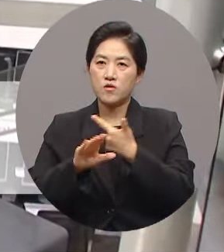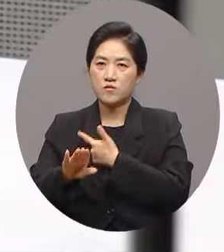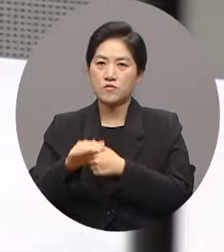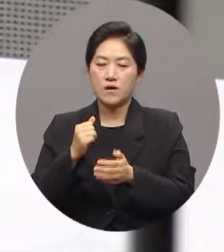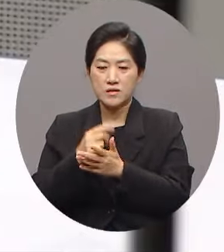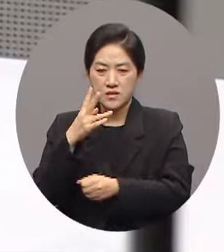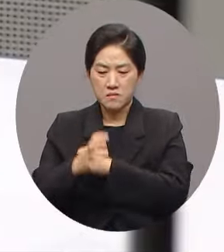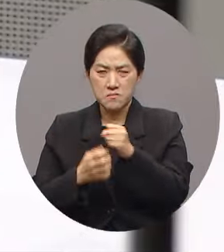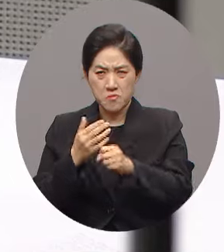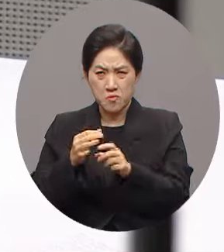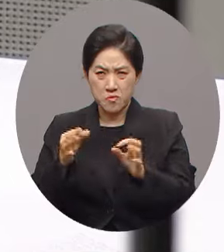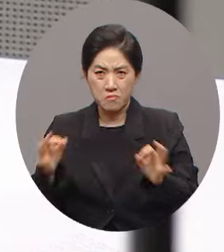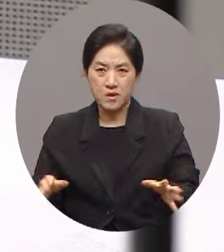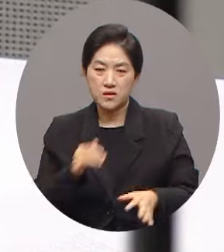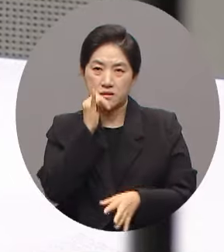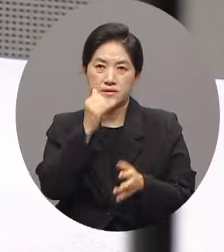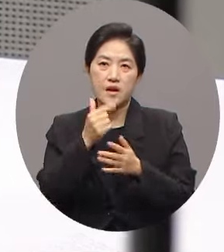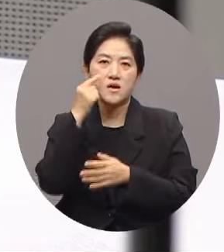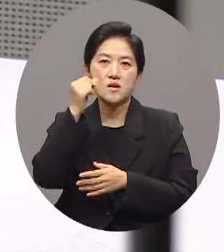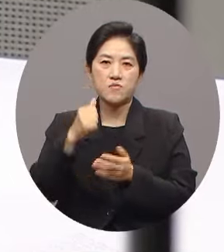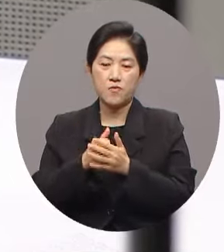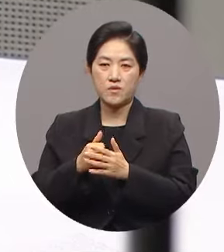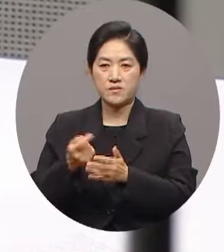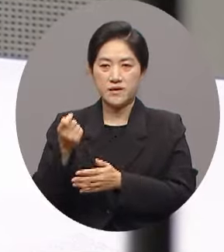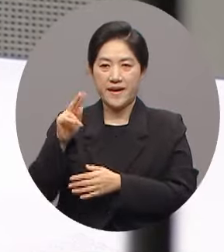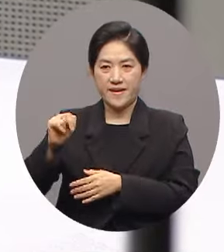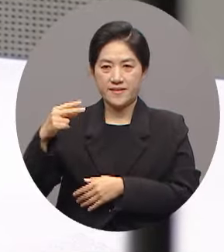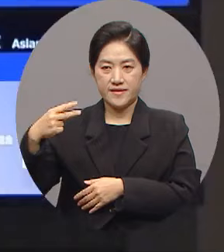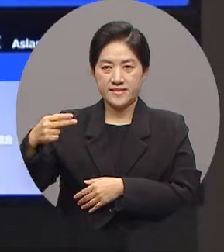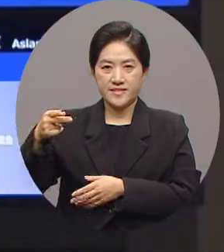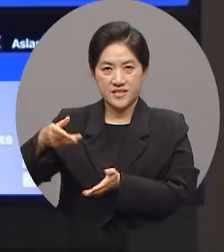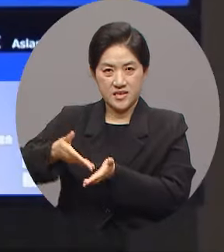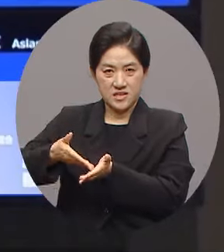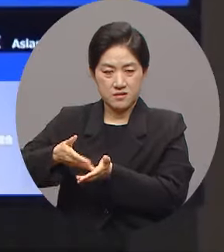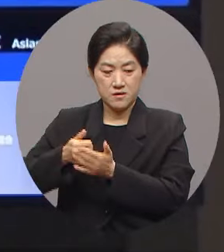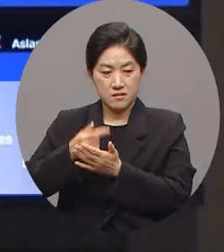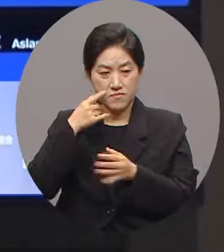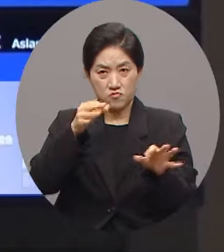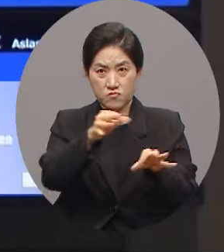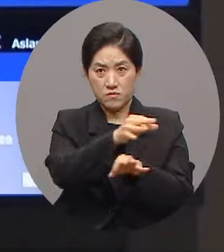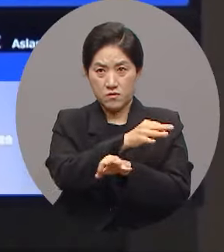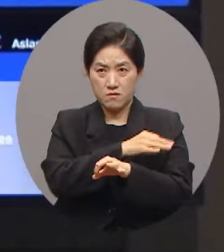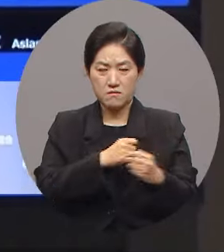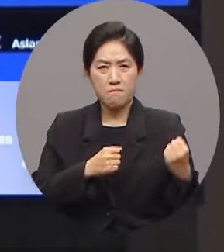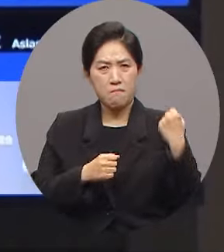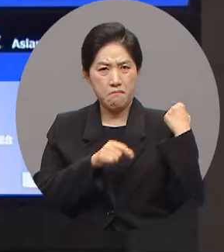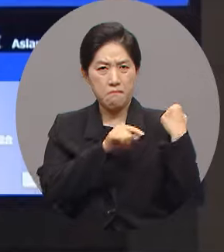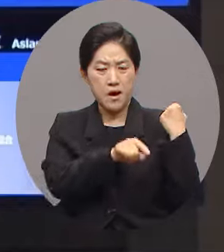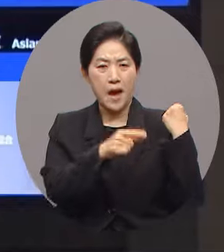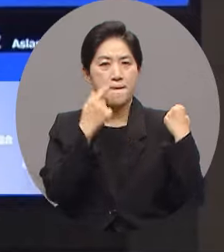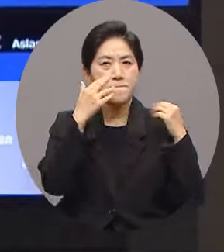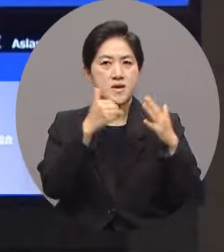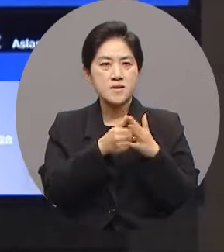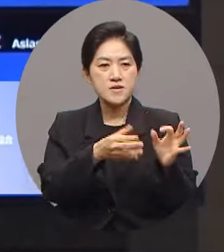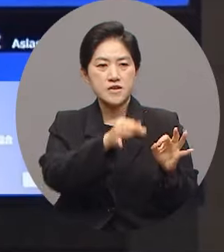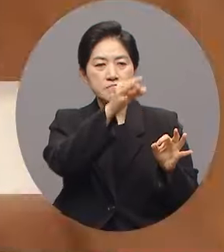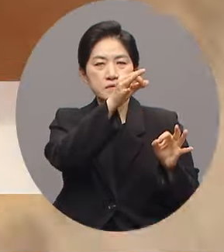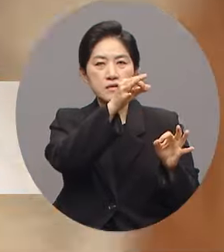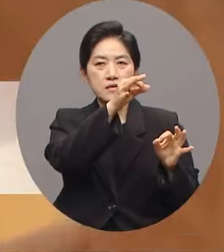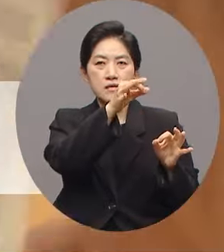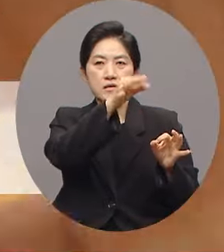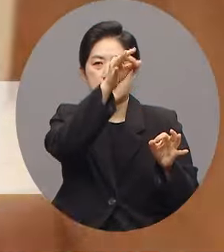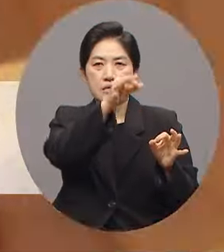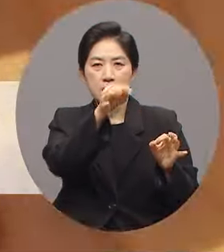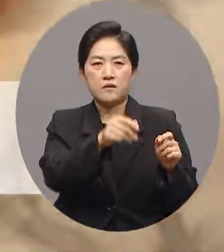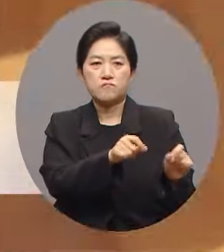약 34년 만입니다 일본 공영방송 NHK n 미국 경제가 견조하고 미국의 금리인하가 늦춰질 수